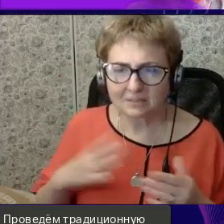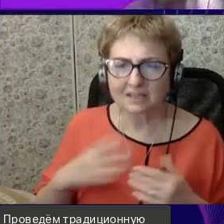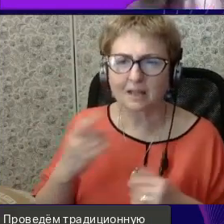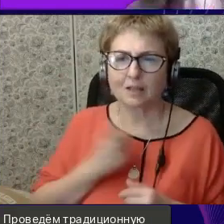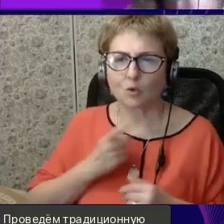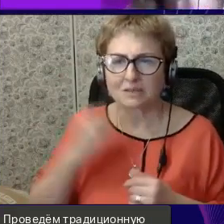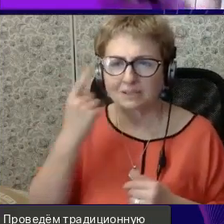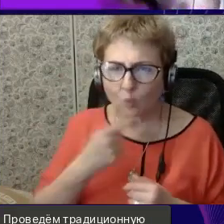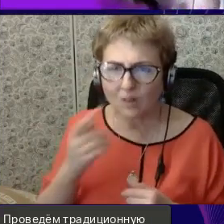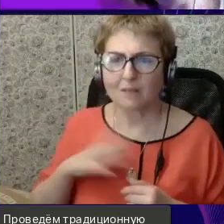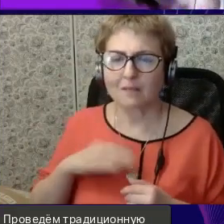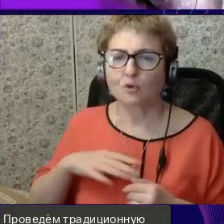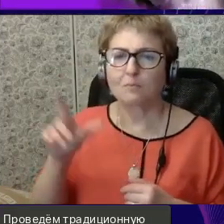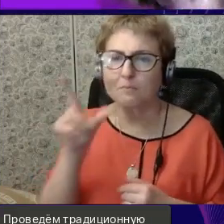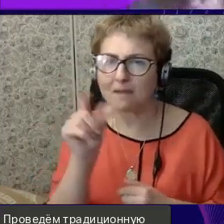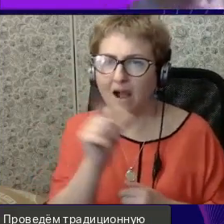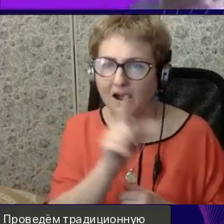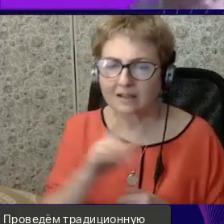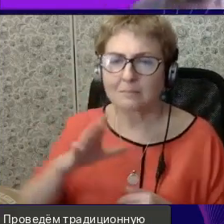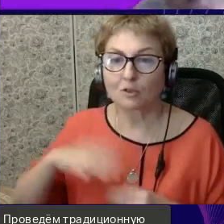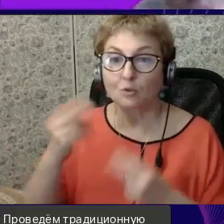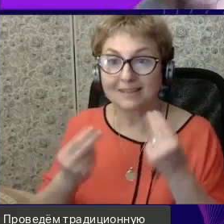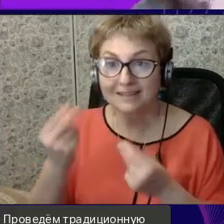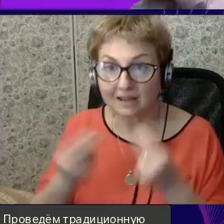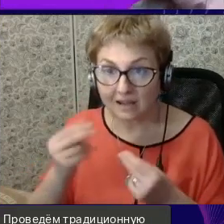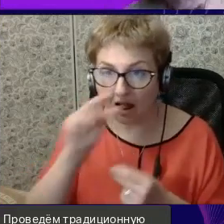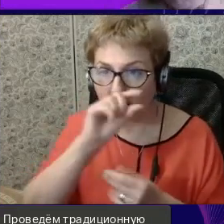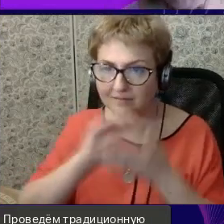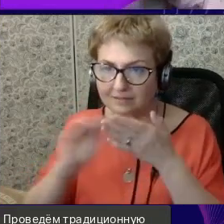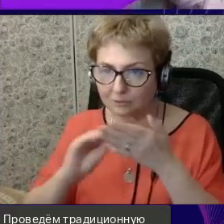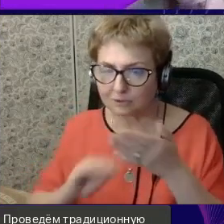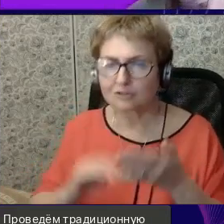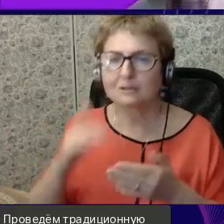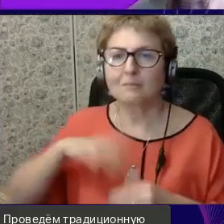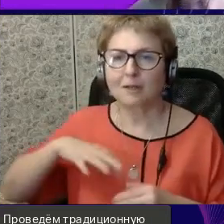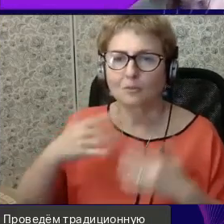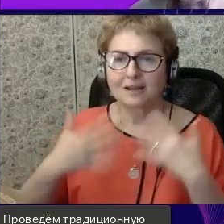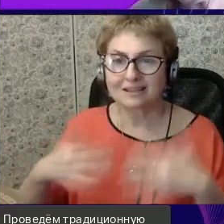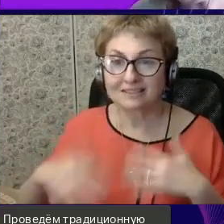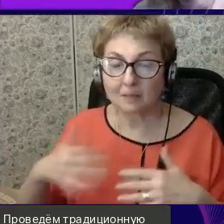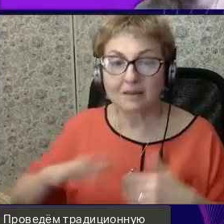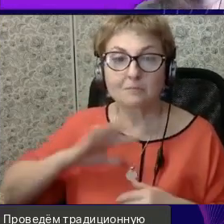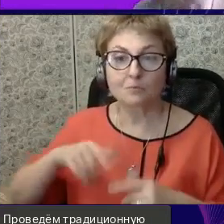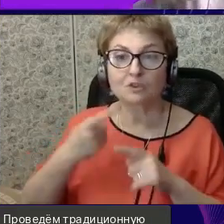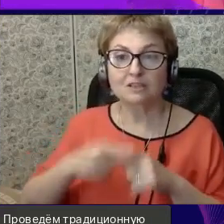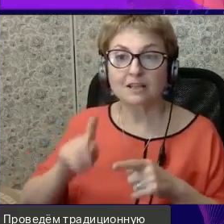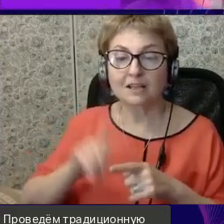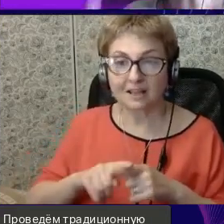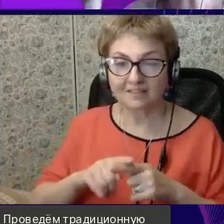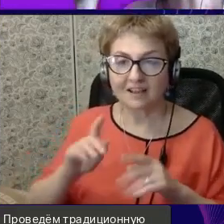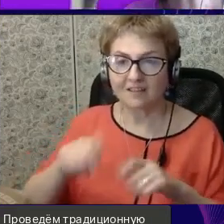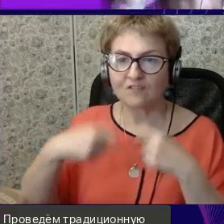запланированы. Сначала у нас, предположим, разминка, потом сольные упражнения, потом парные упражнения, потом непосредственно игра,